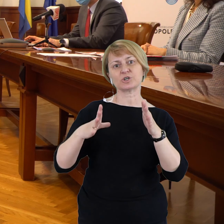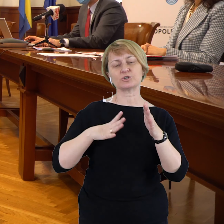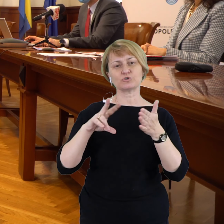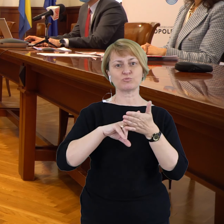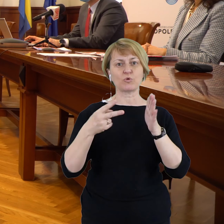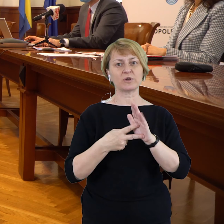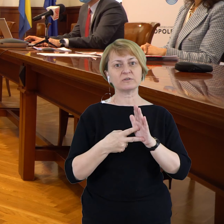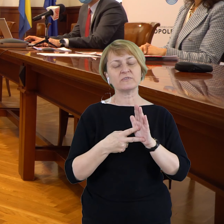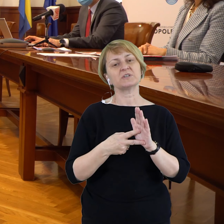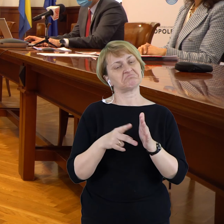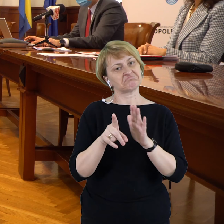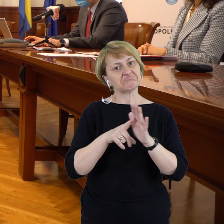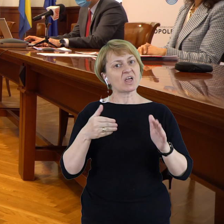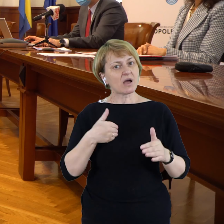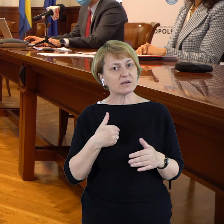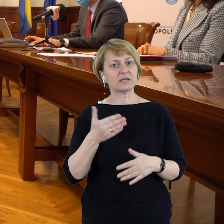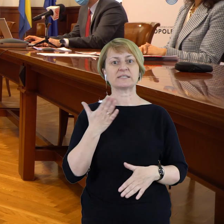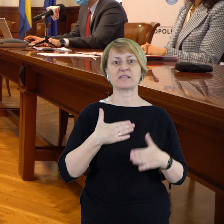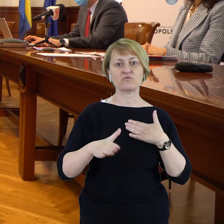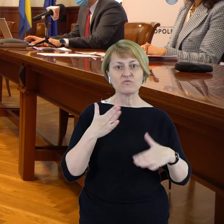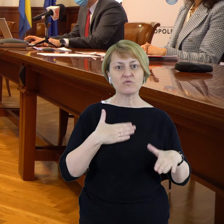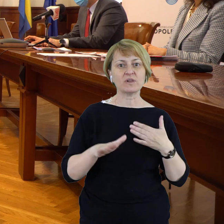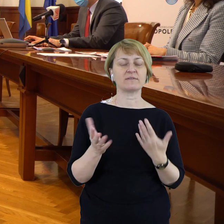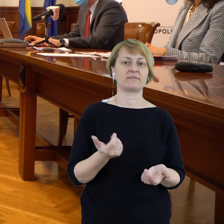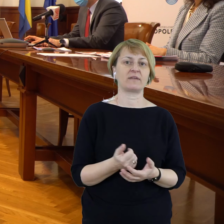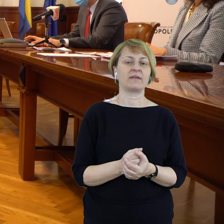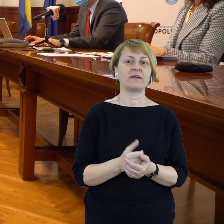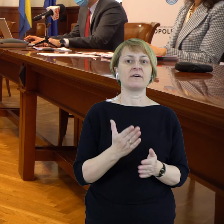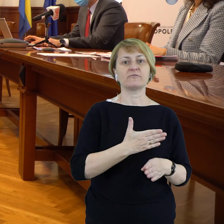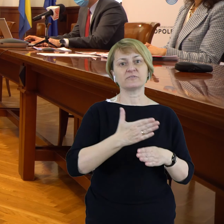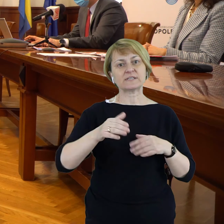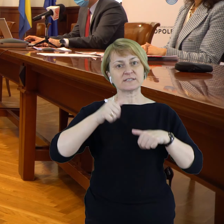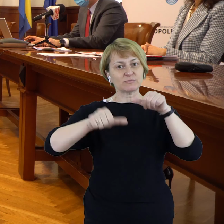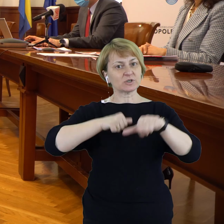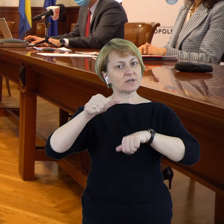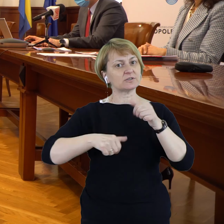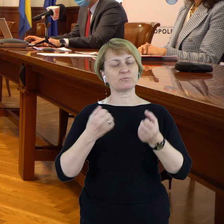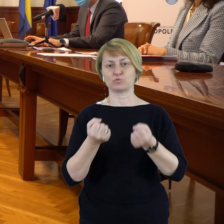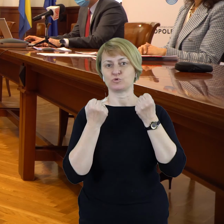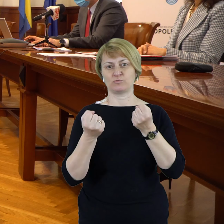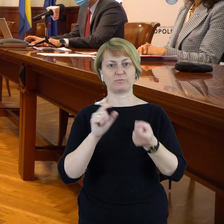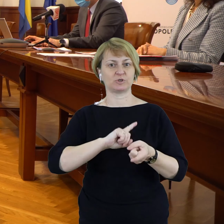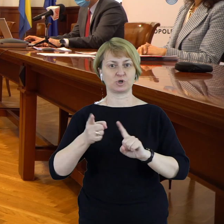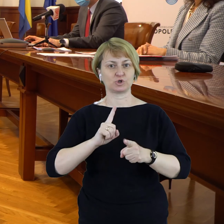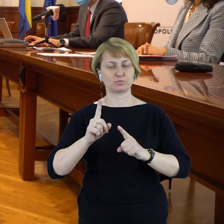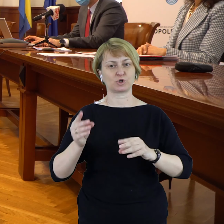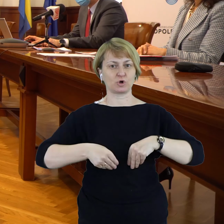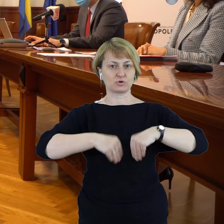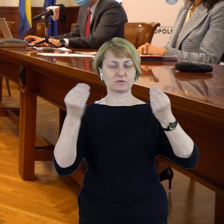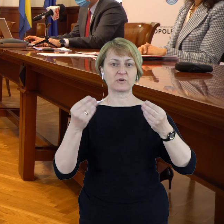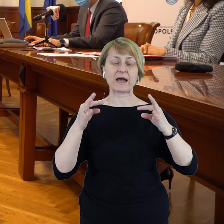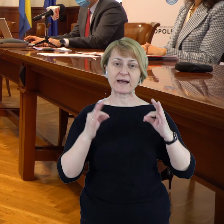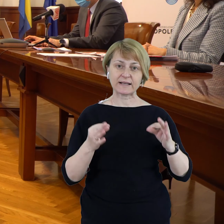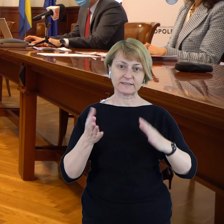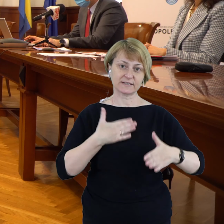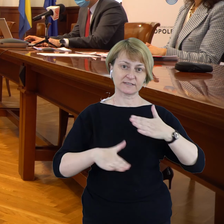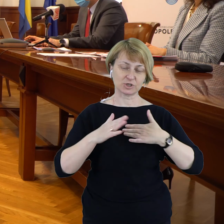roku jest znacznie mniejsze niż zakładane. To cieszy, choć oczywiście w kolejnych latach nie utrzymamy już takiego